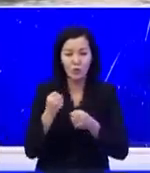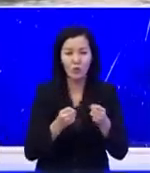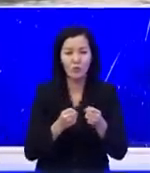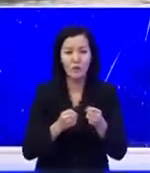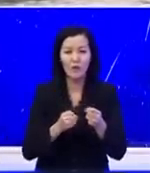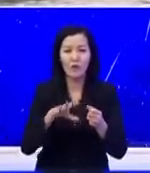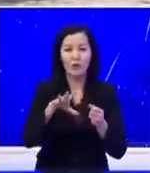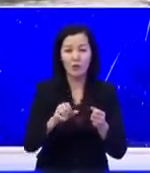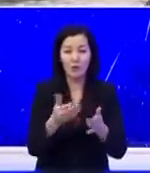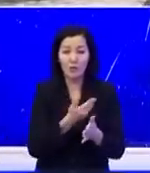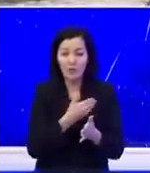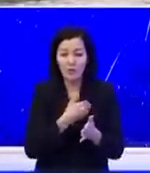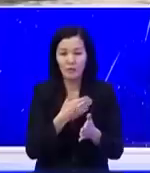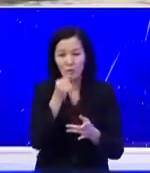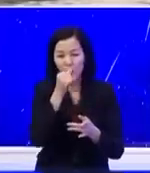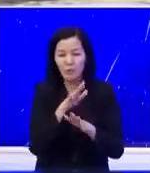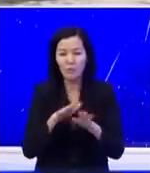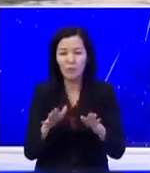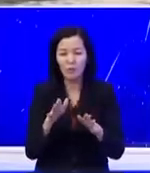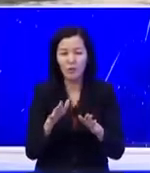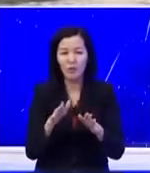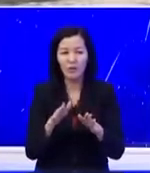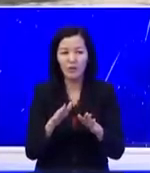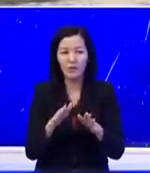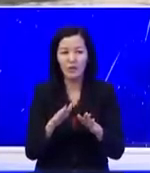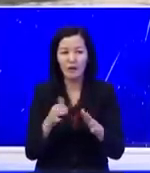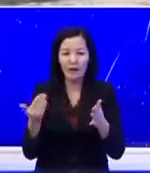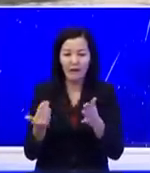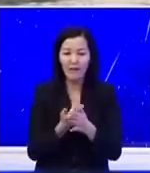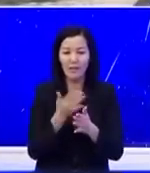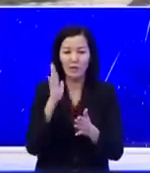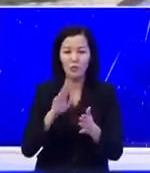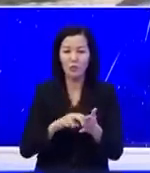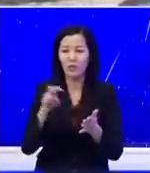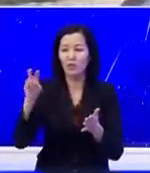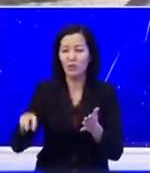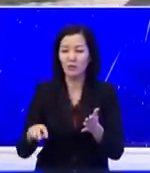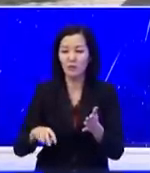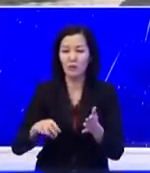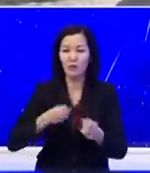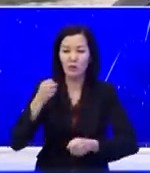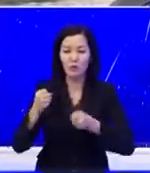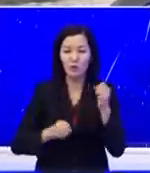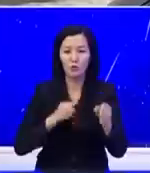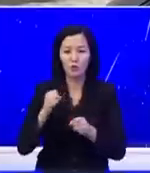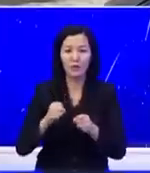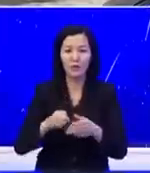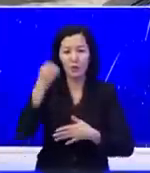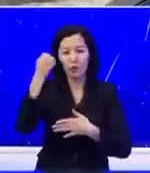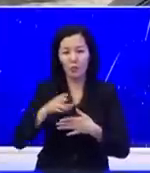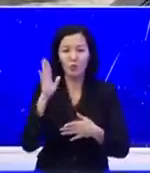Одан кейін шығып қайттан төменге қарай жүгірдім. Төменге қарай жүгіріп судың ортасына кіріп қыздың шашынан тартып ұстап алдым сол